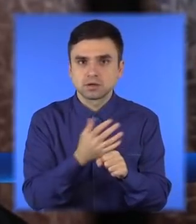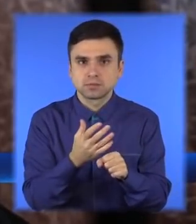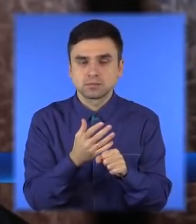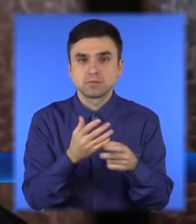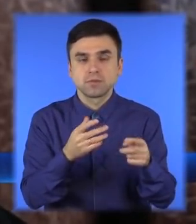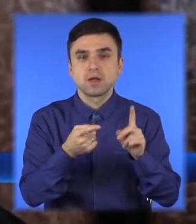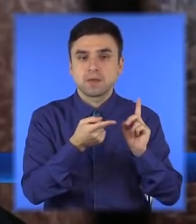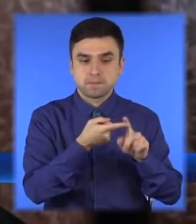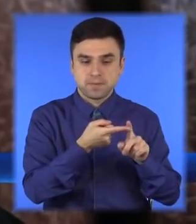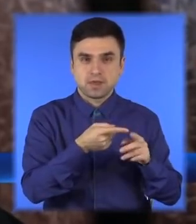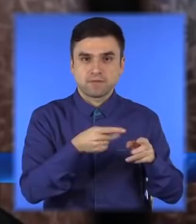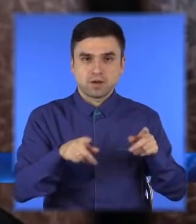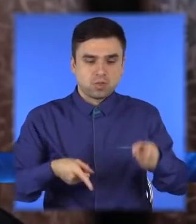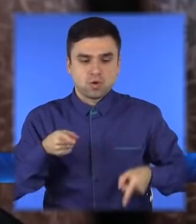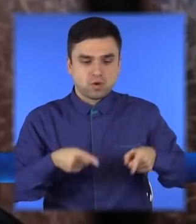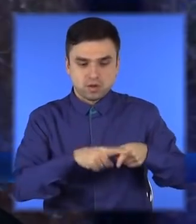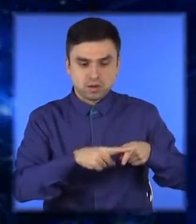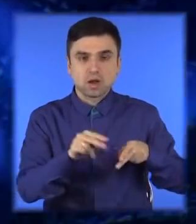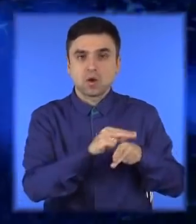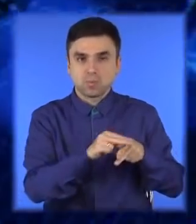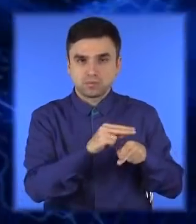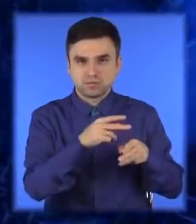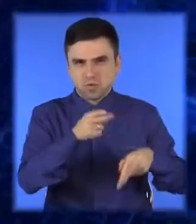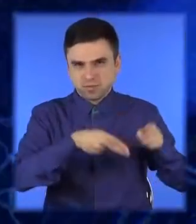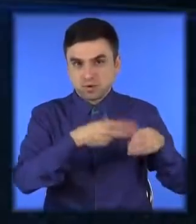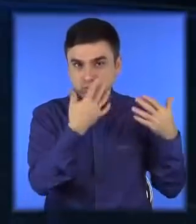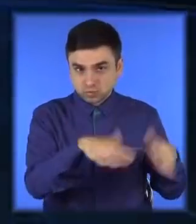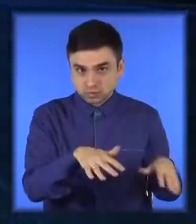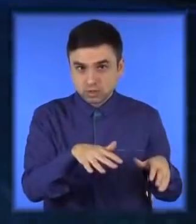лише після операції на другій.